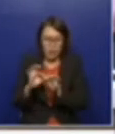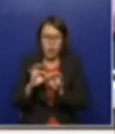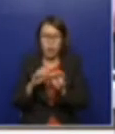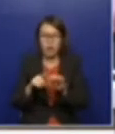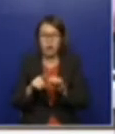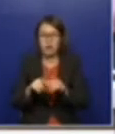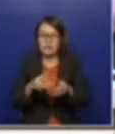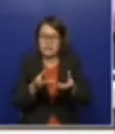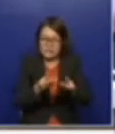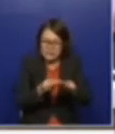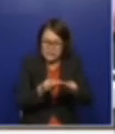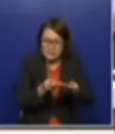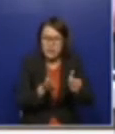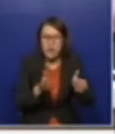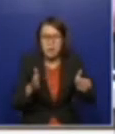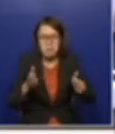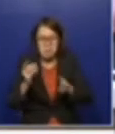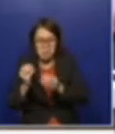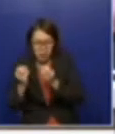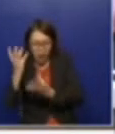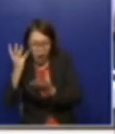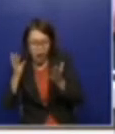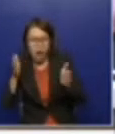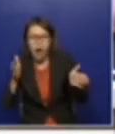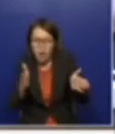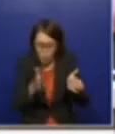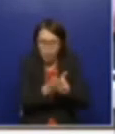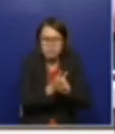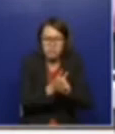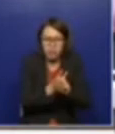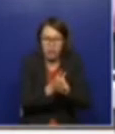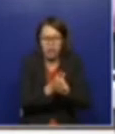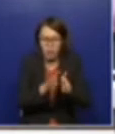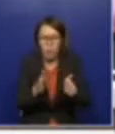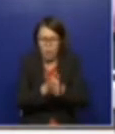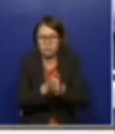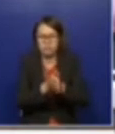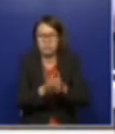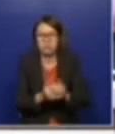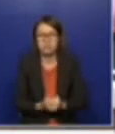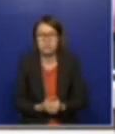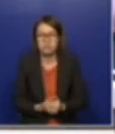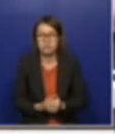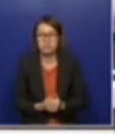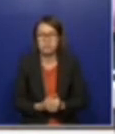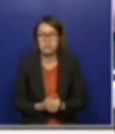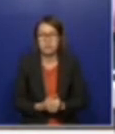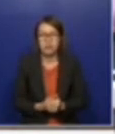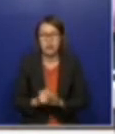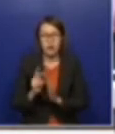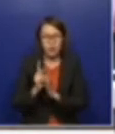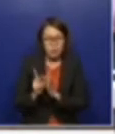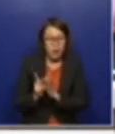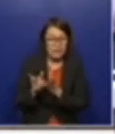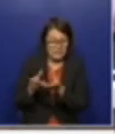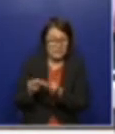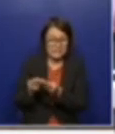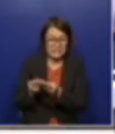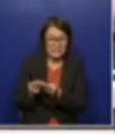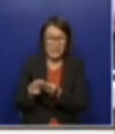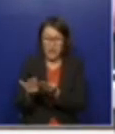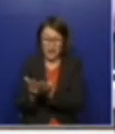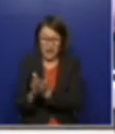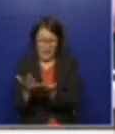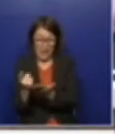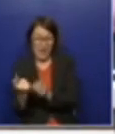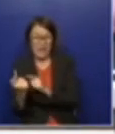ที่ดินเขตป่ามาอยู่ด้วยกันมารวมกันแล้วก็ใช้ประมวลกฎหมายที่ดินฉบับเดียวกัน